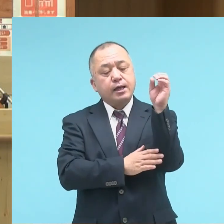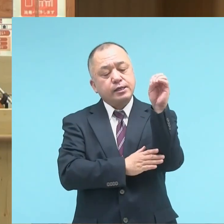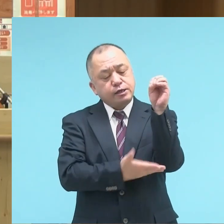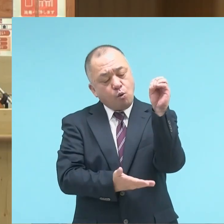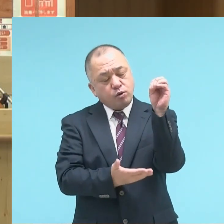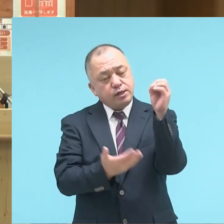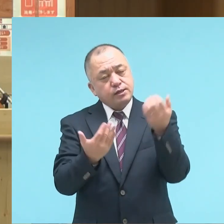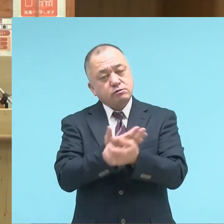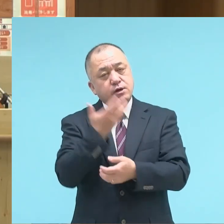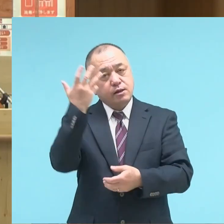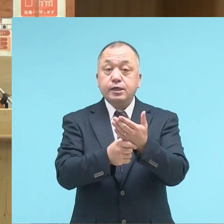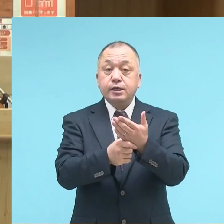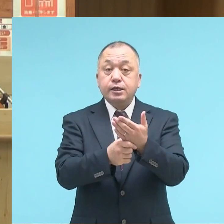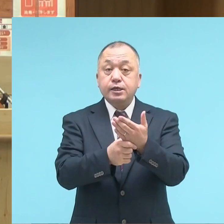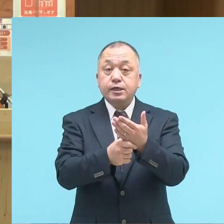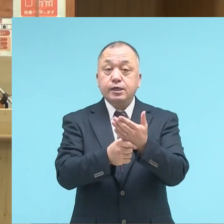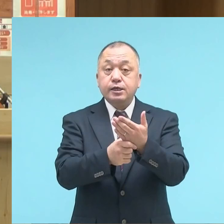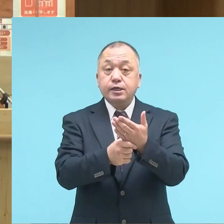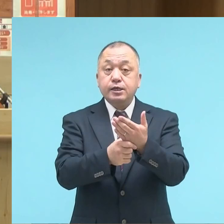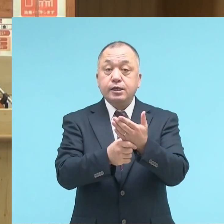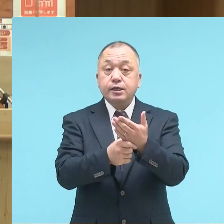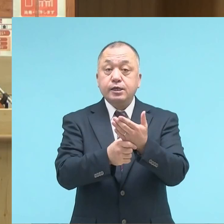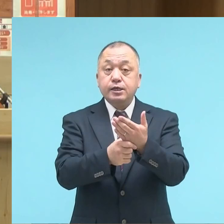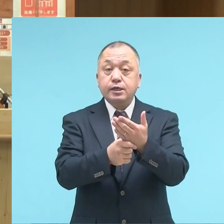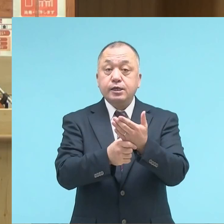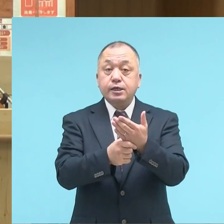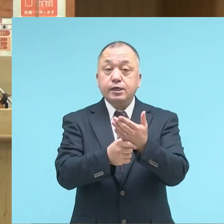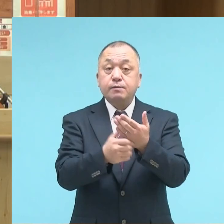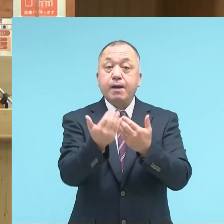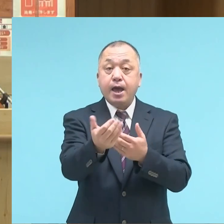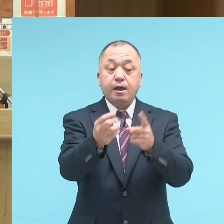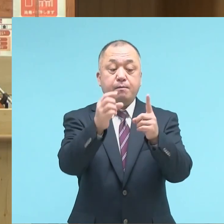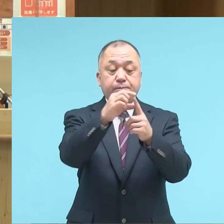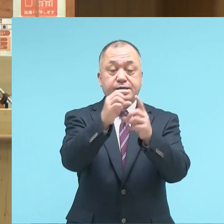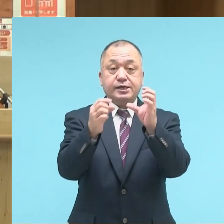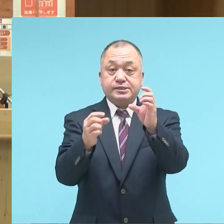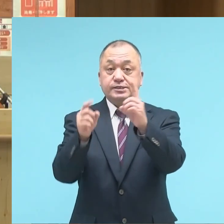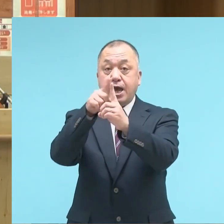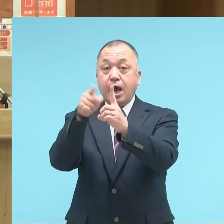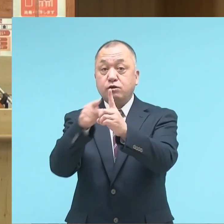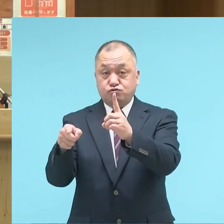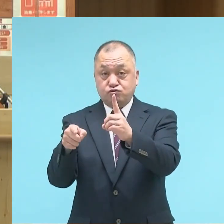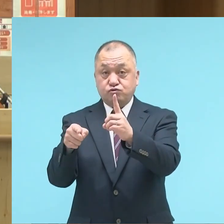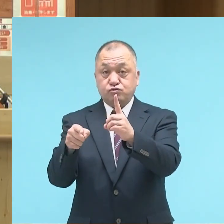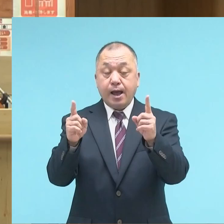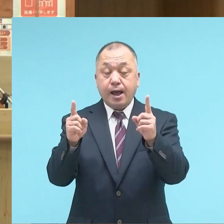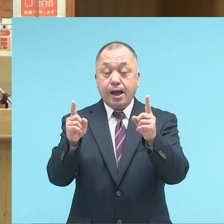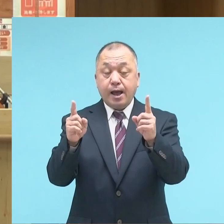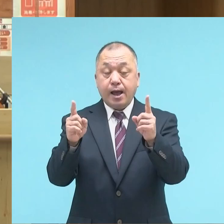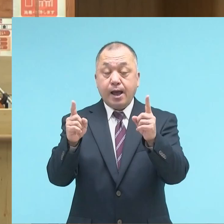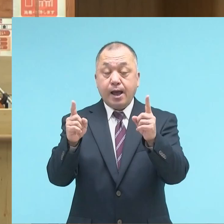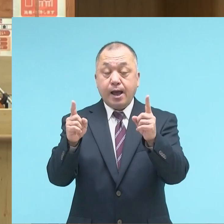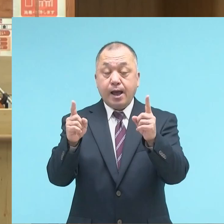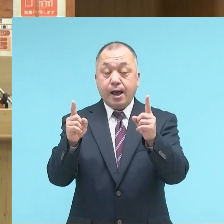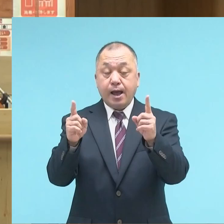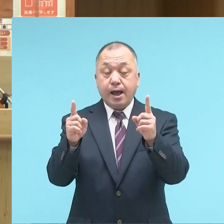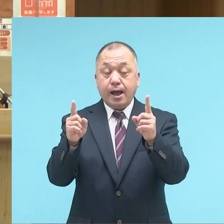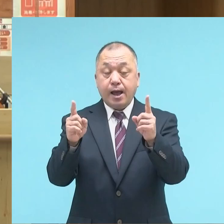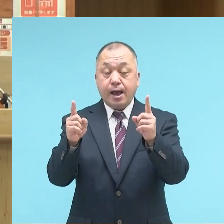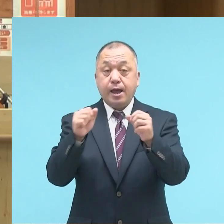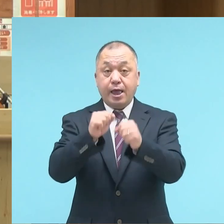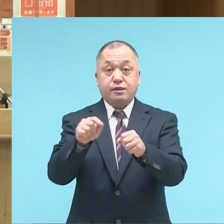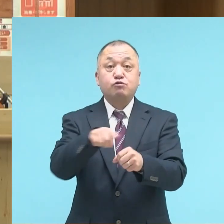います。 その関連の中で今駅前 PCR の、まあ、私の民間の方が広がってますけど、それ